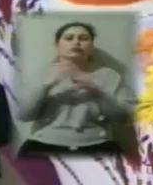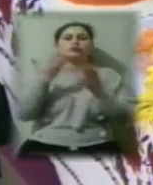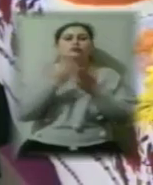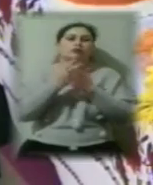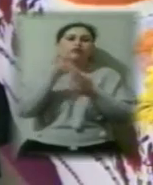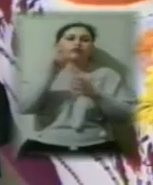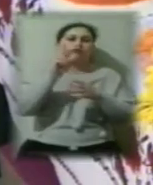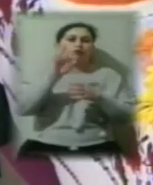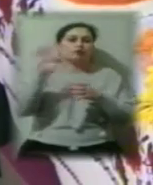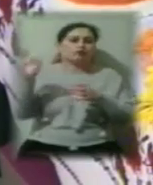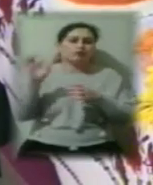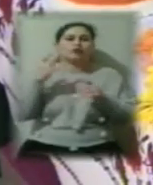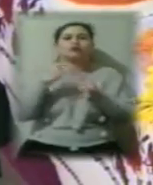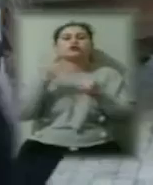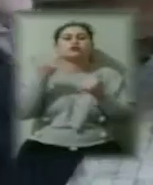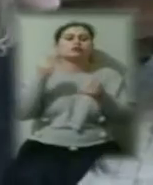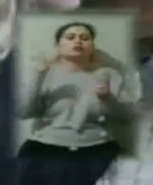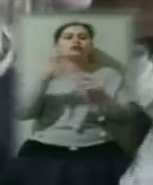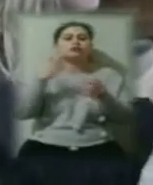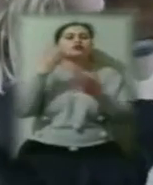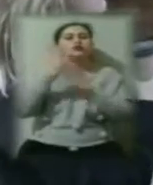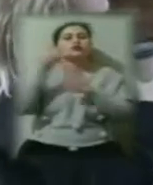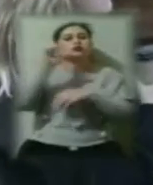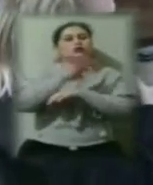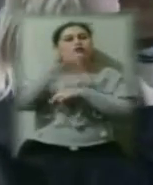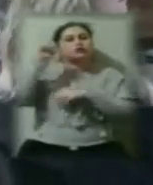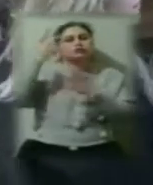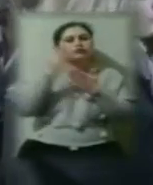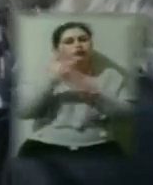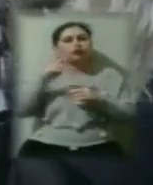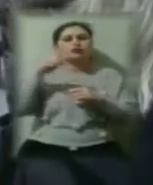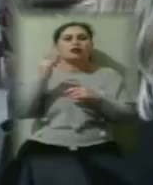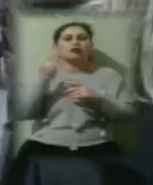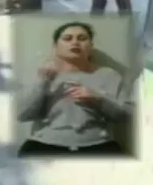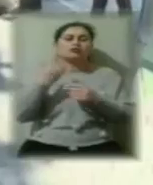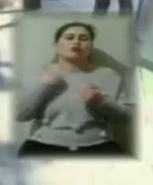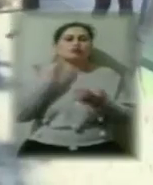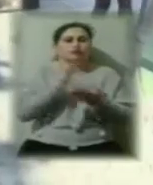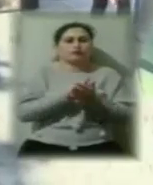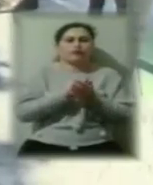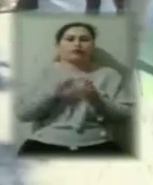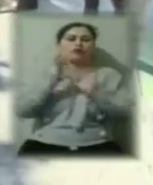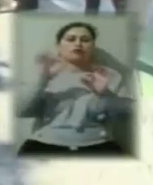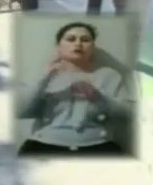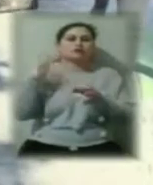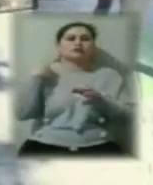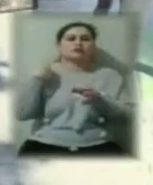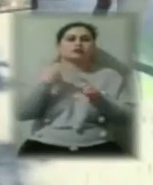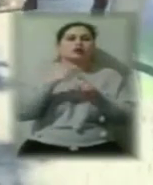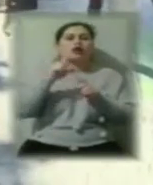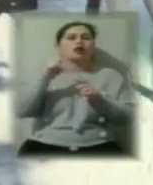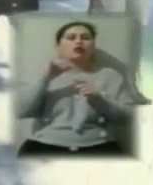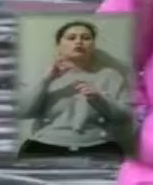На заході свої традиції, у нас свої, говорить начальниця інформаційного відділу центру Наталія Вигоднар. Хеловінські традиції вплітаємо в